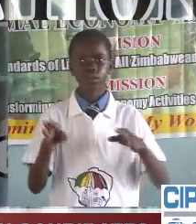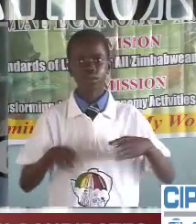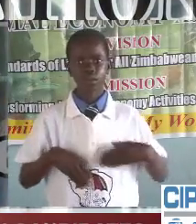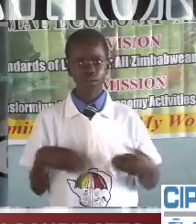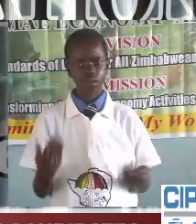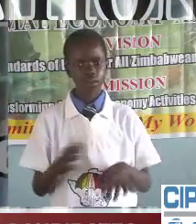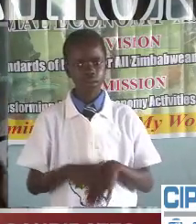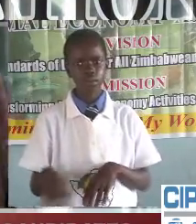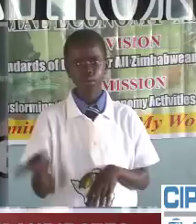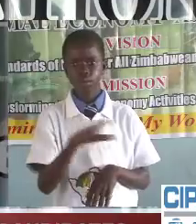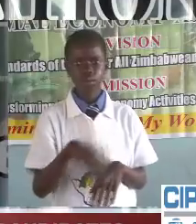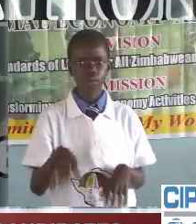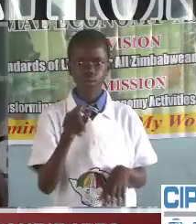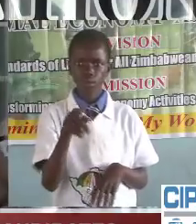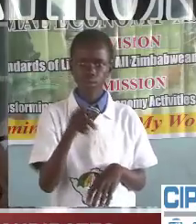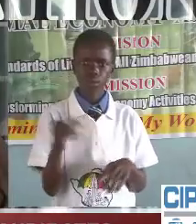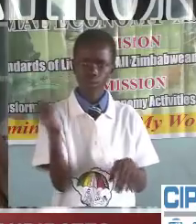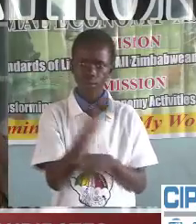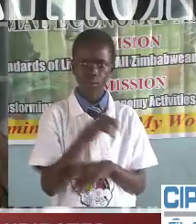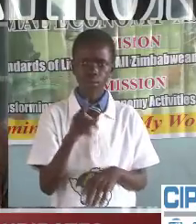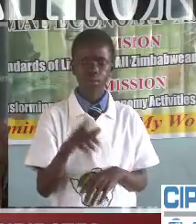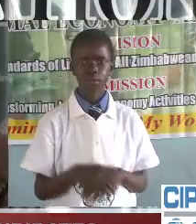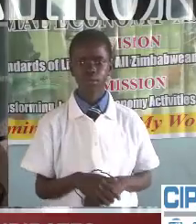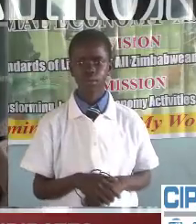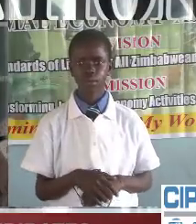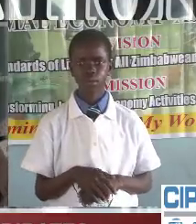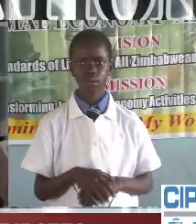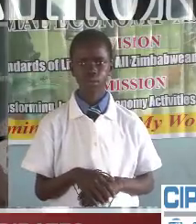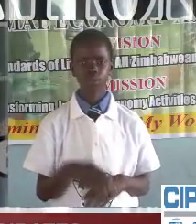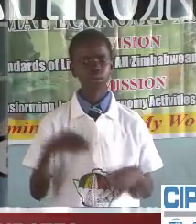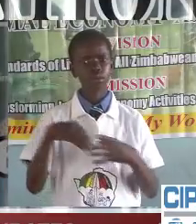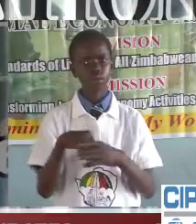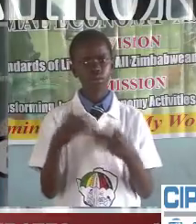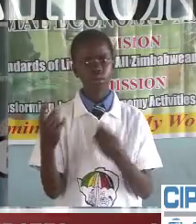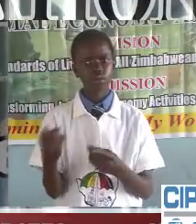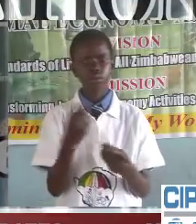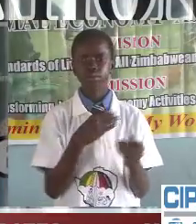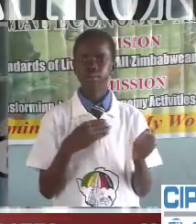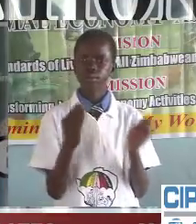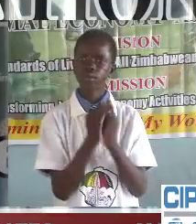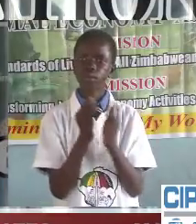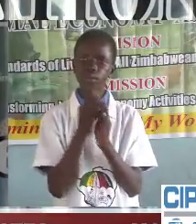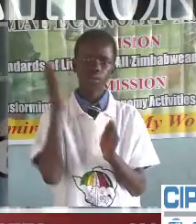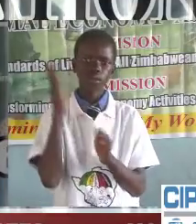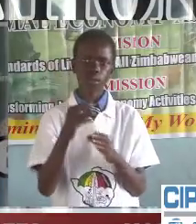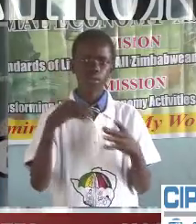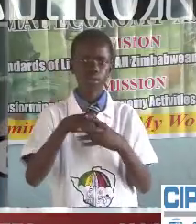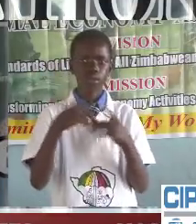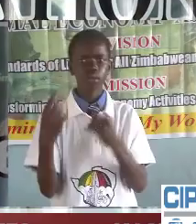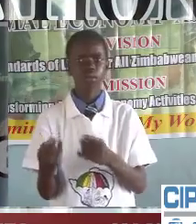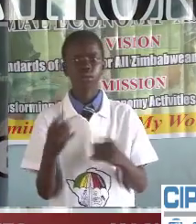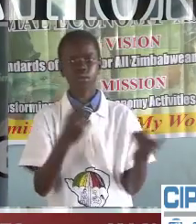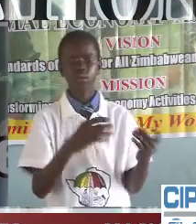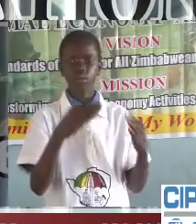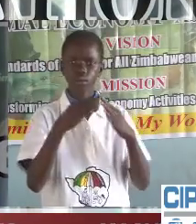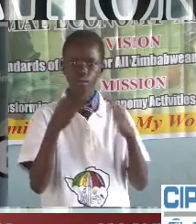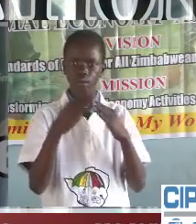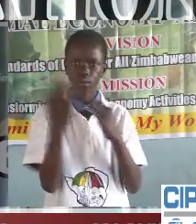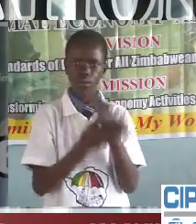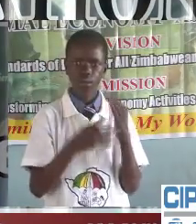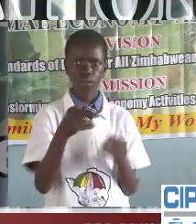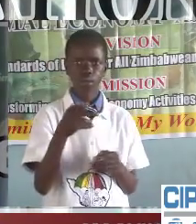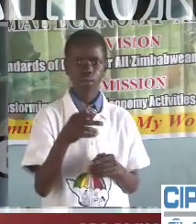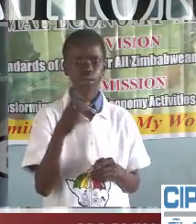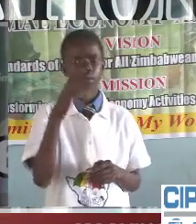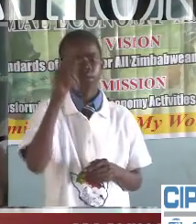isvike pakati Rose Levy ikwire isvike pakati ndokumbirisisa vagari vomumusha kuti muzosvikawo panguva